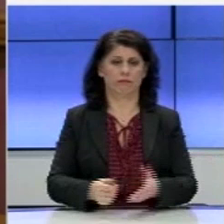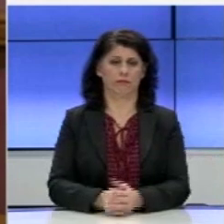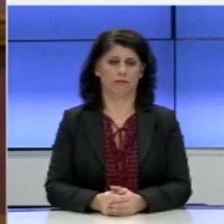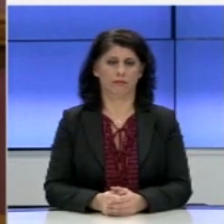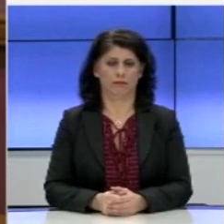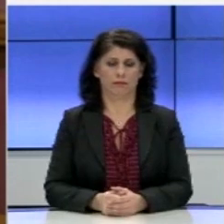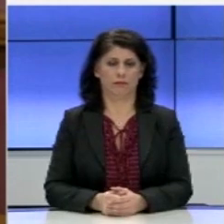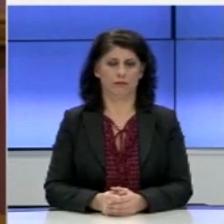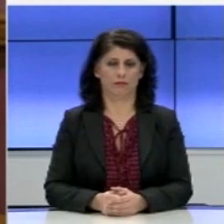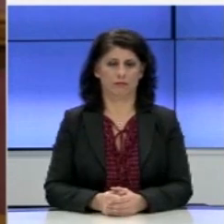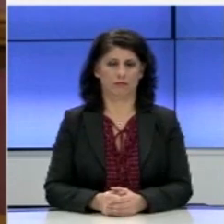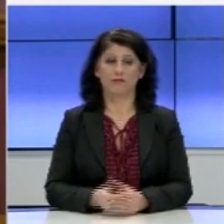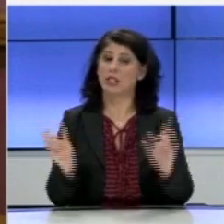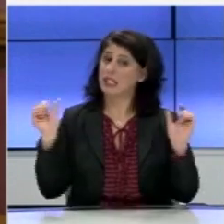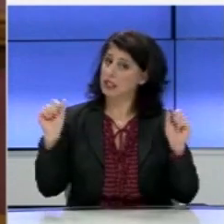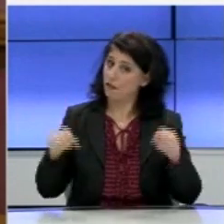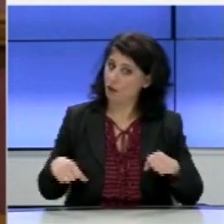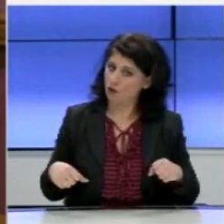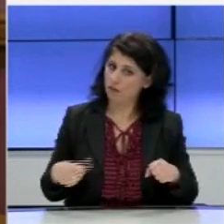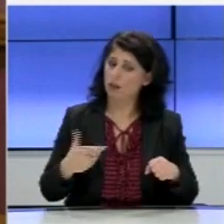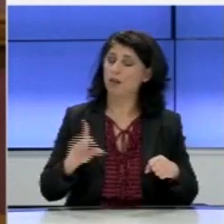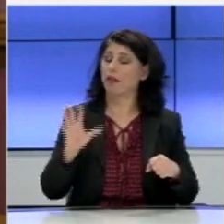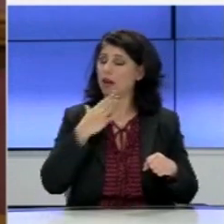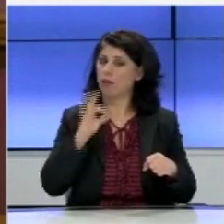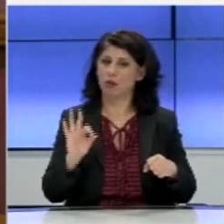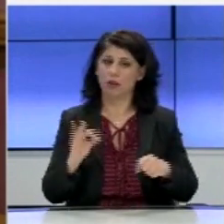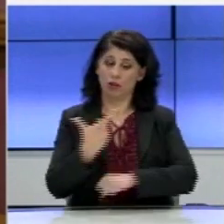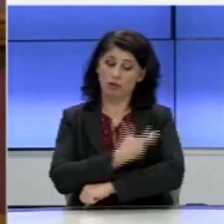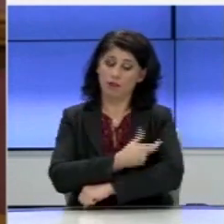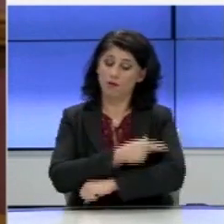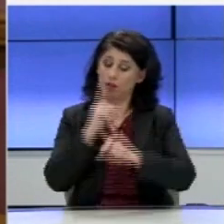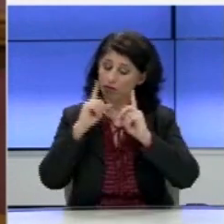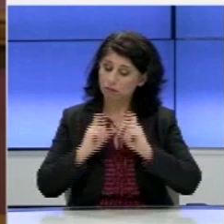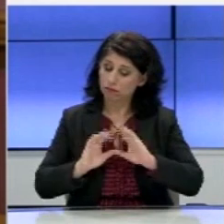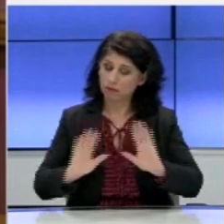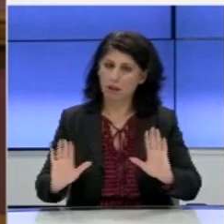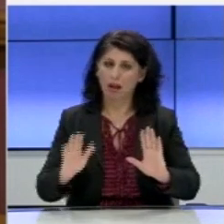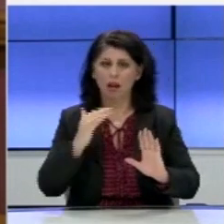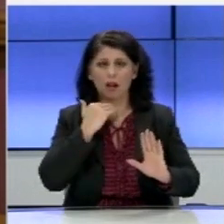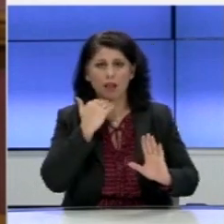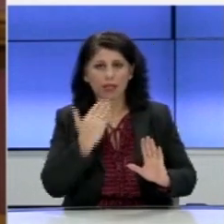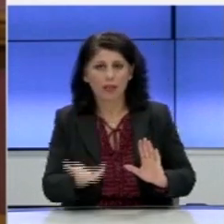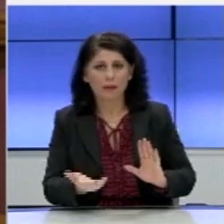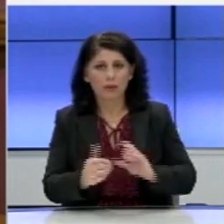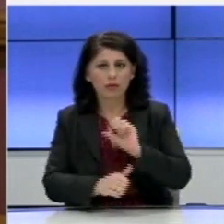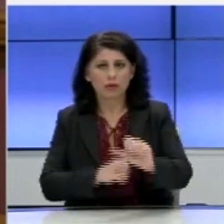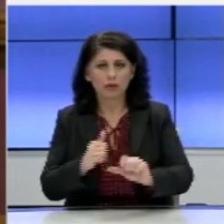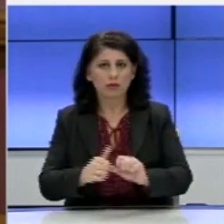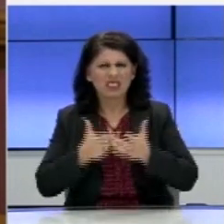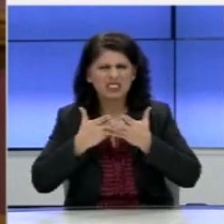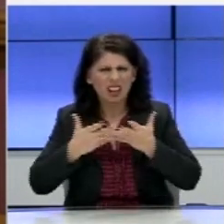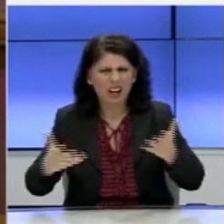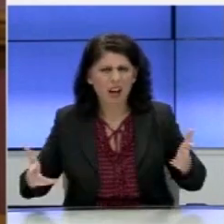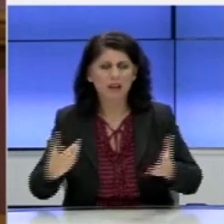Συμφωνούμε και βέβαια δεν έχουμε κανένα λόγο ότι τα εμβόλια είναι αναγκαία. όμως δεν μπορούν να υποκαταστήσουν τις